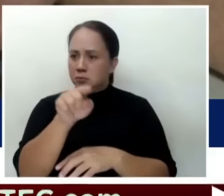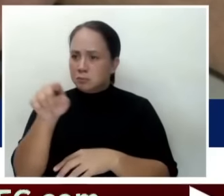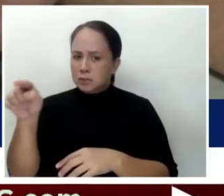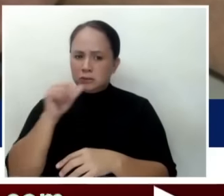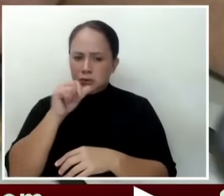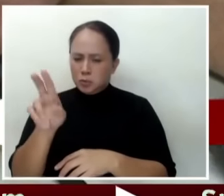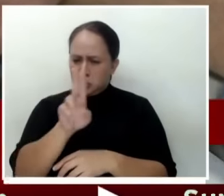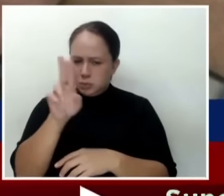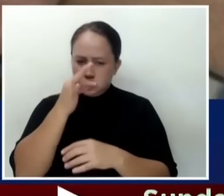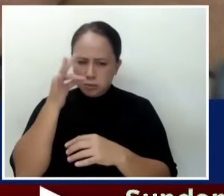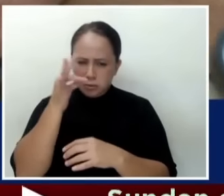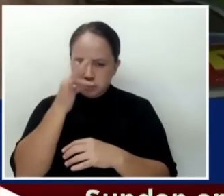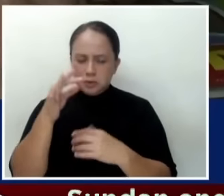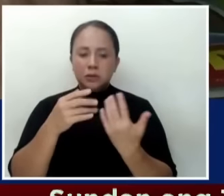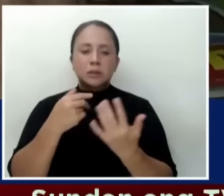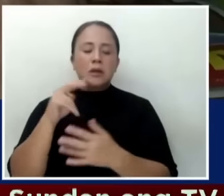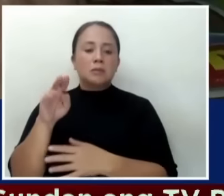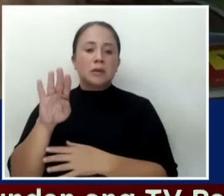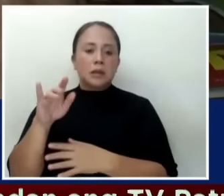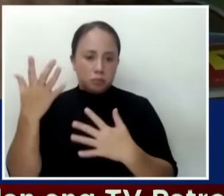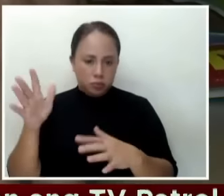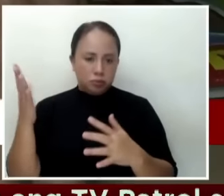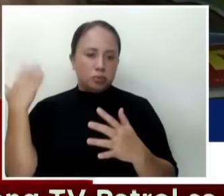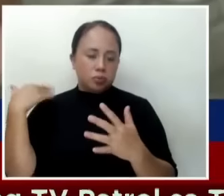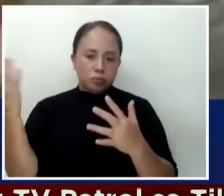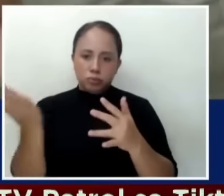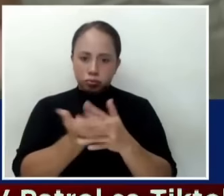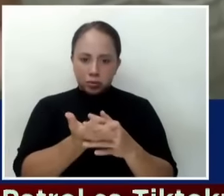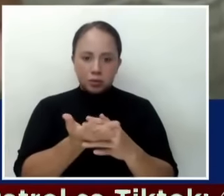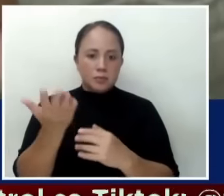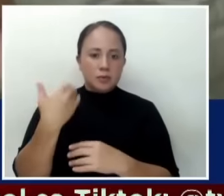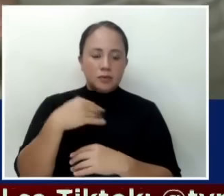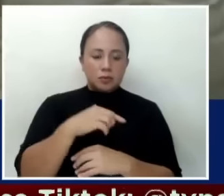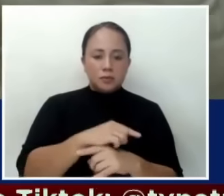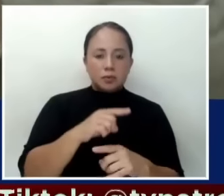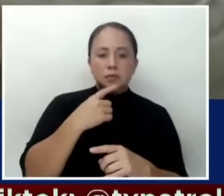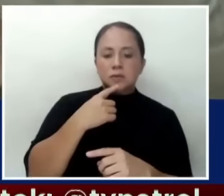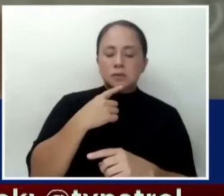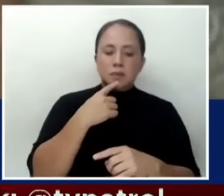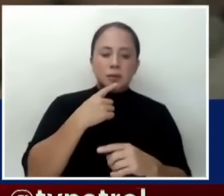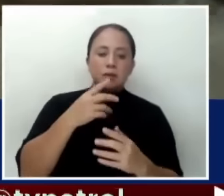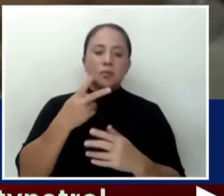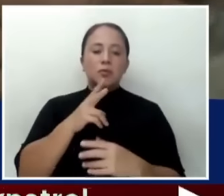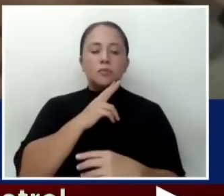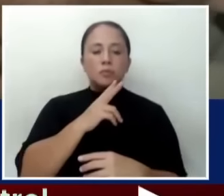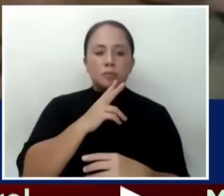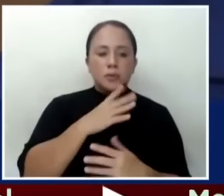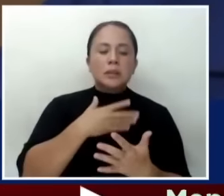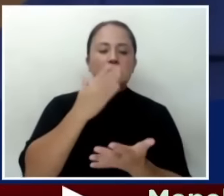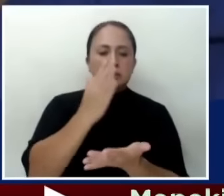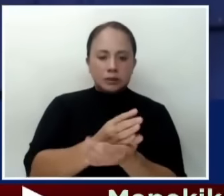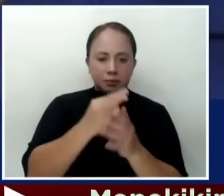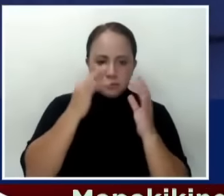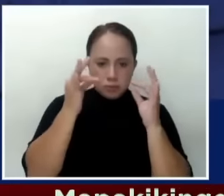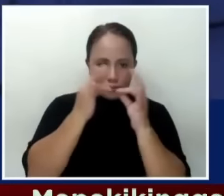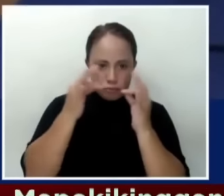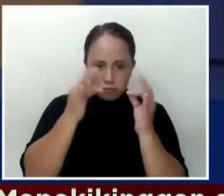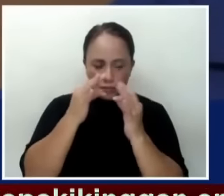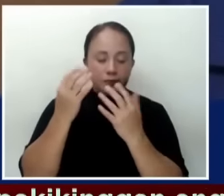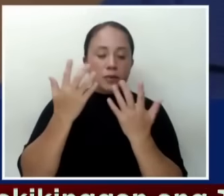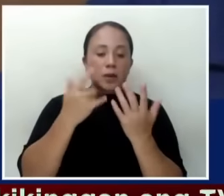sa NBI, dati nang kinasuhan si Tunying sa parehong krimen. Ayon naman sa isa pang suspect, tumigil na siya noon sa paggamit ng